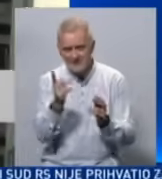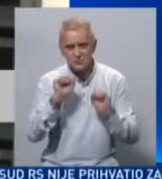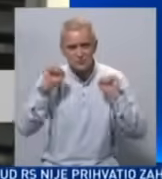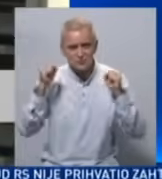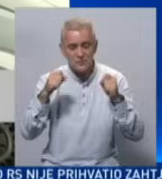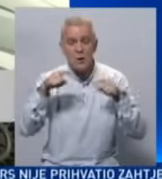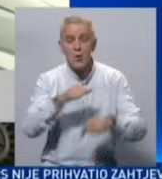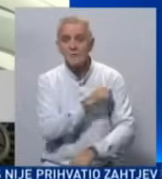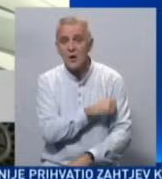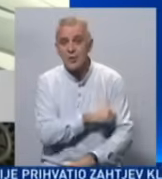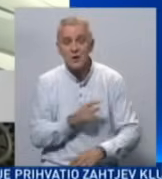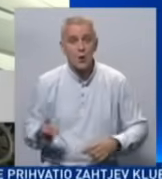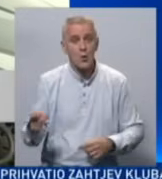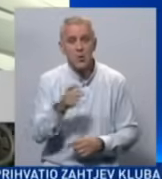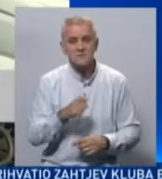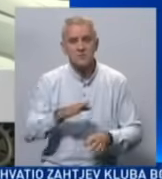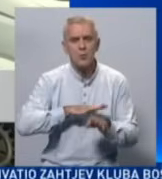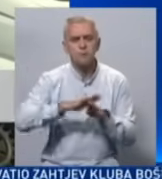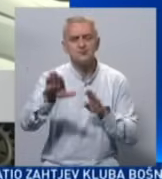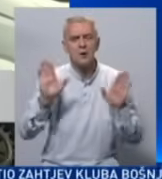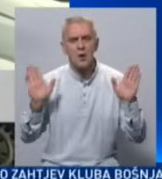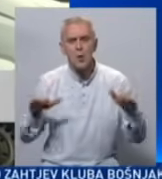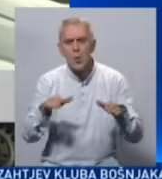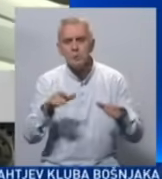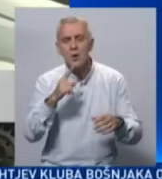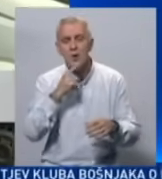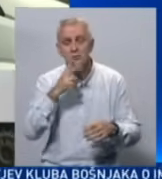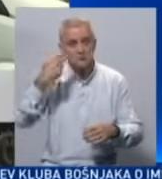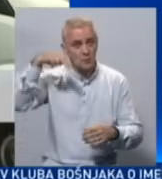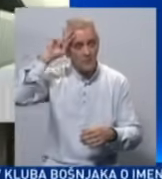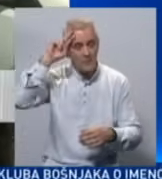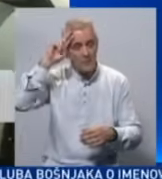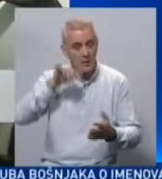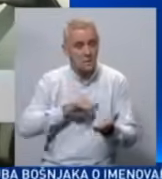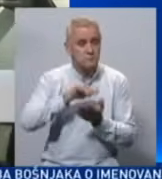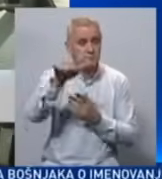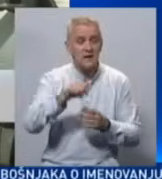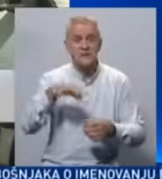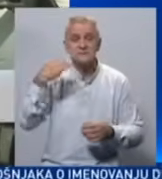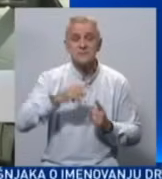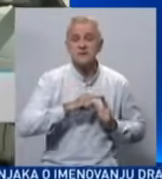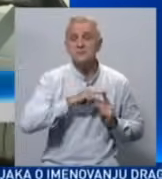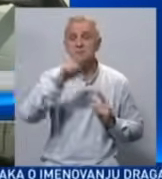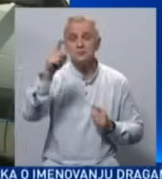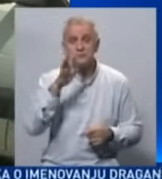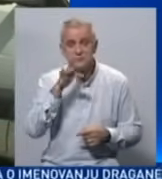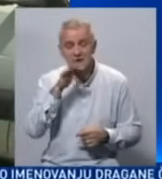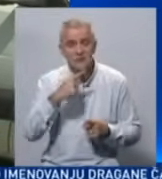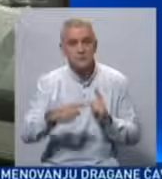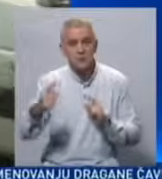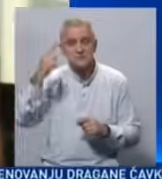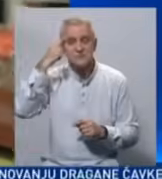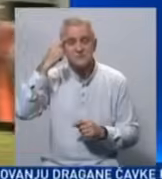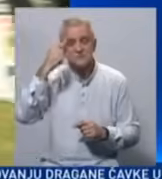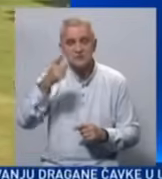i ove je godine organizovalo puštanje golubova koji su na memorijalni let krenuli iz Srebrenice ka Sarajevu u znak sjećanja